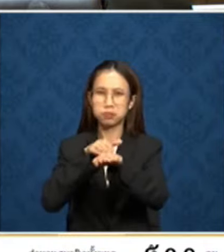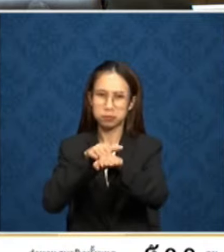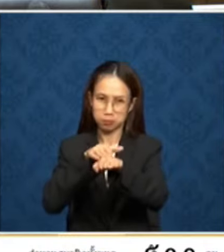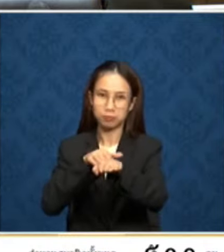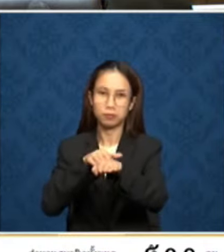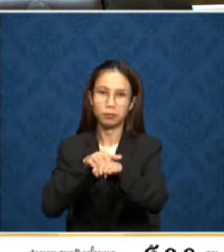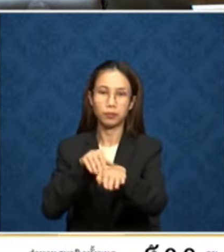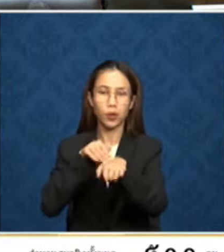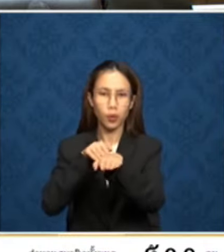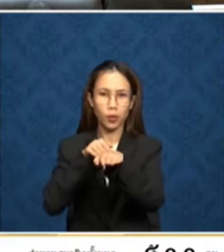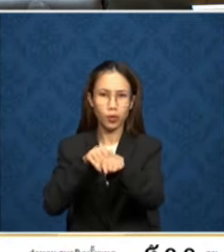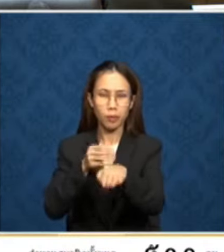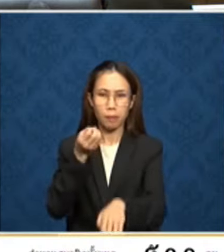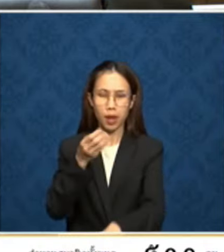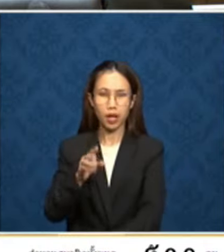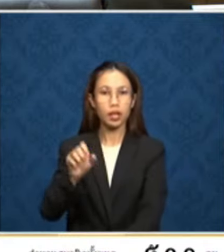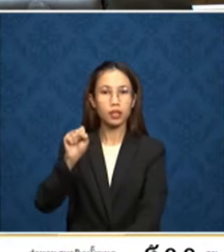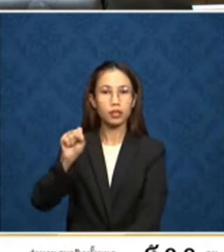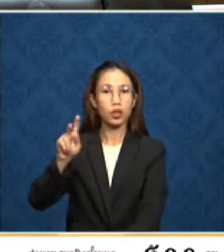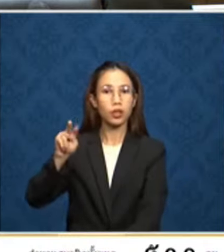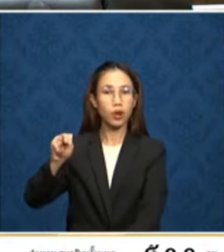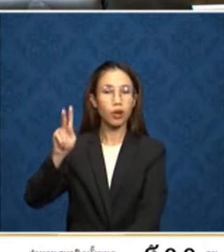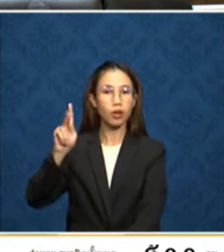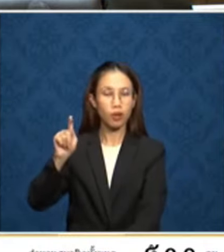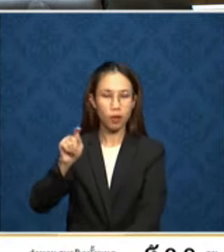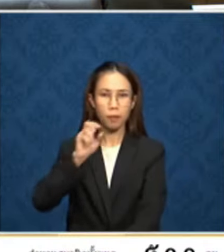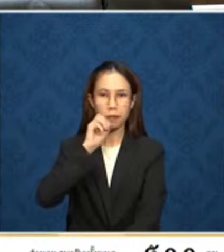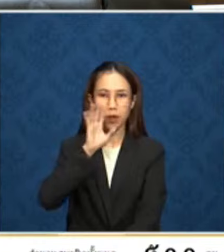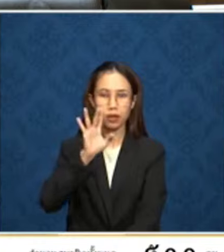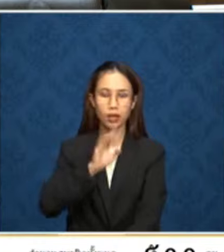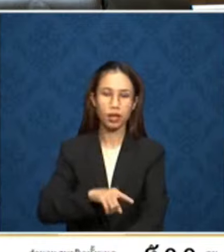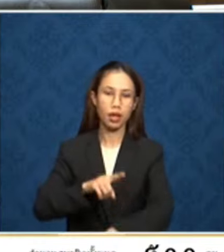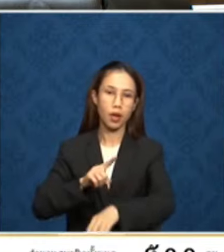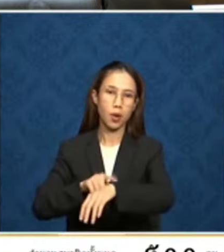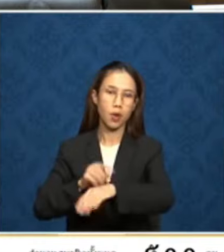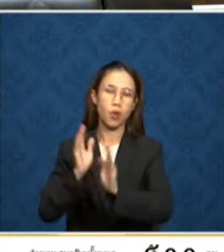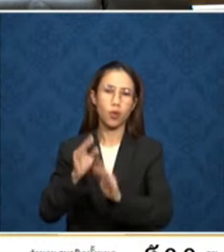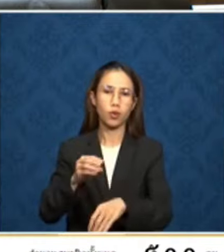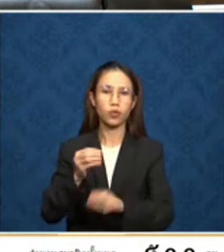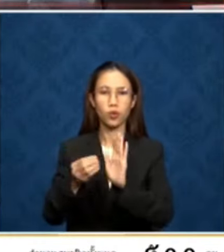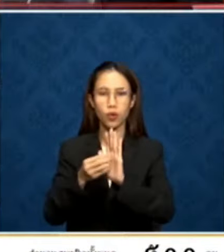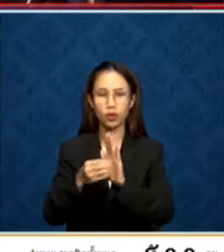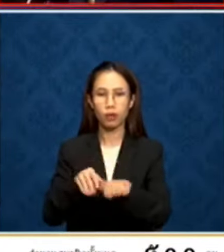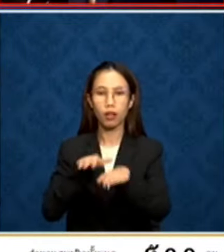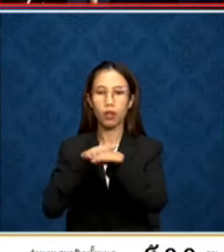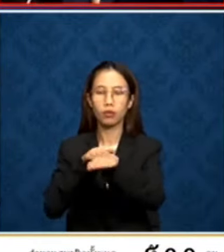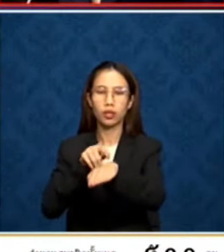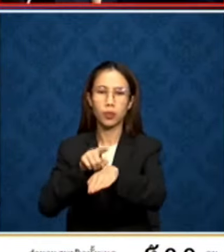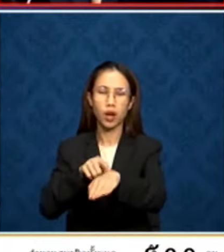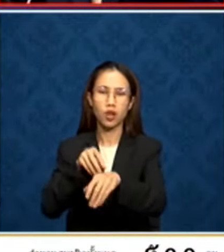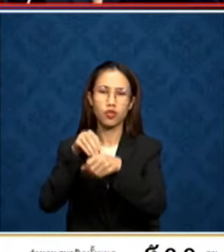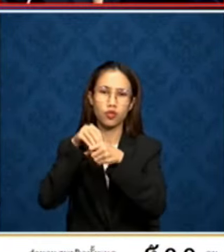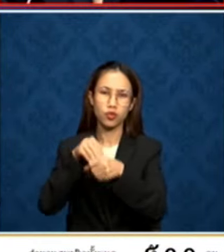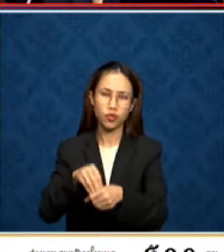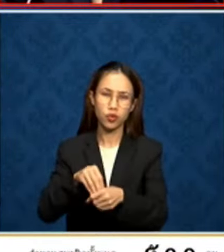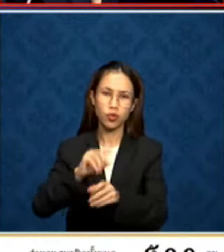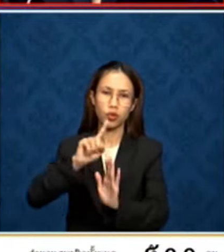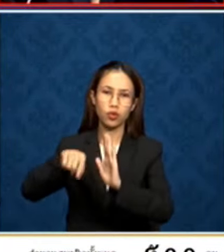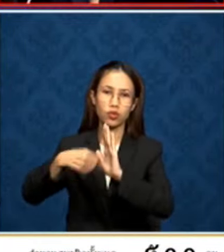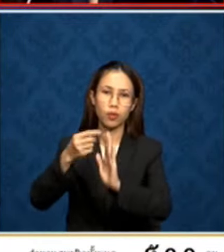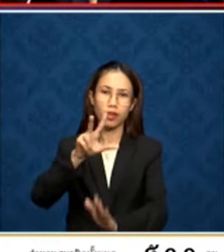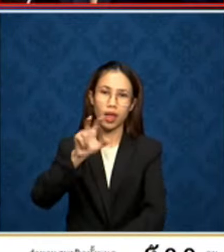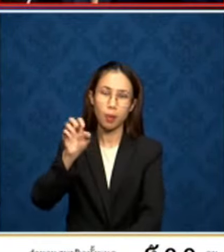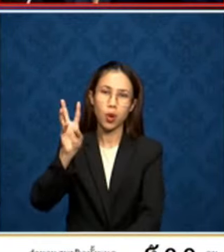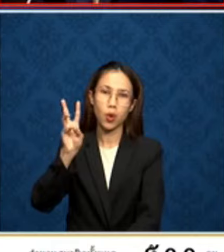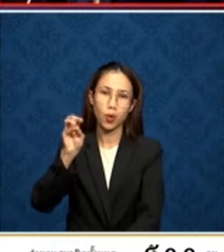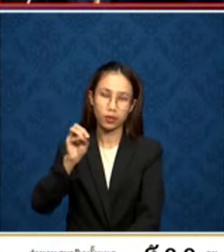สนขระบุว่าคนกรุงเทพฯค่ะสูญเสียเวลาไปกับรถติดบนถนนมากกว่า 360ชั่วโมง